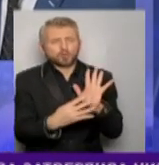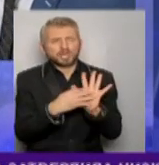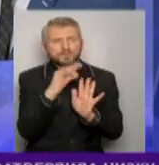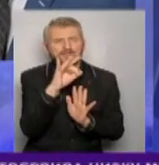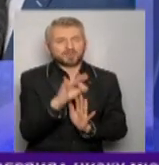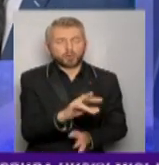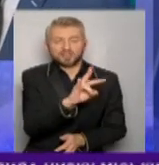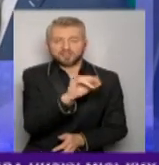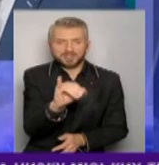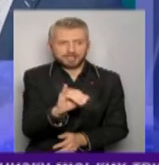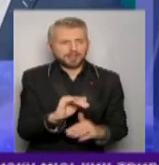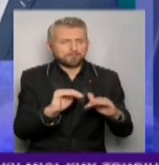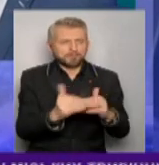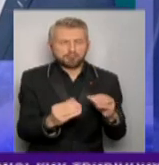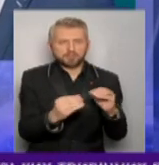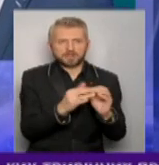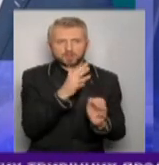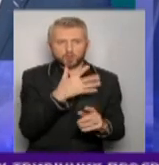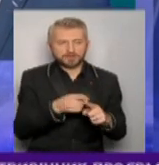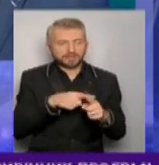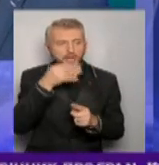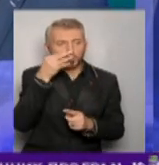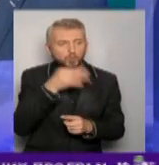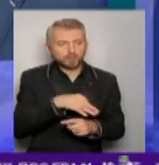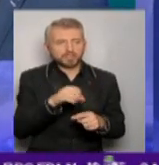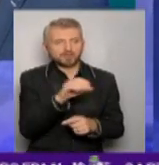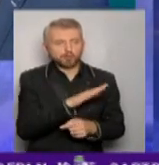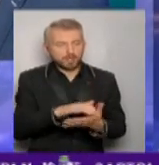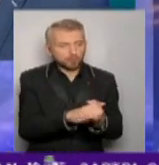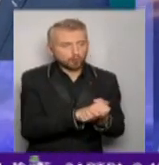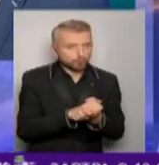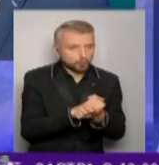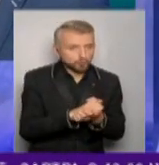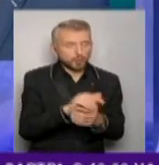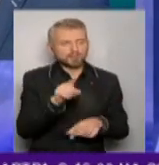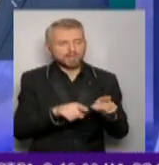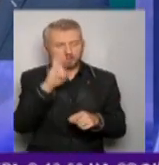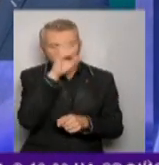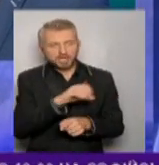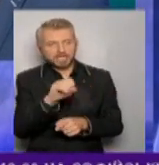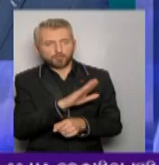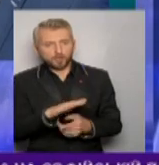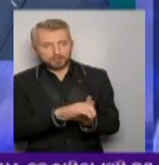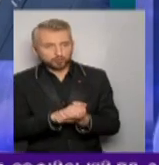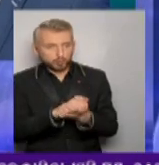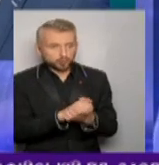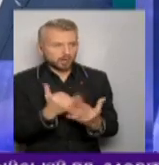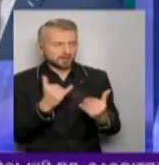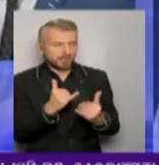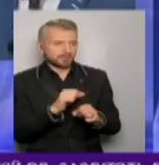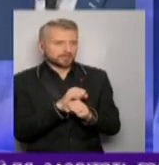99% – ні, мінімум 10 років. Це досвід Європейського Союзу, в деяких країнах Європейського Союзу. І зараз не можна